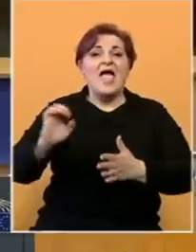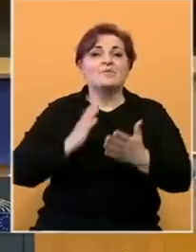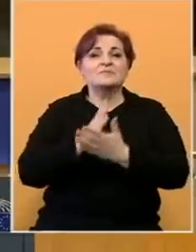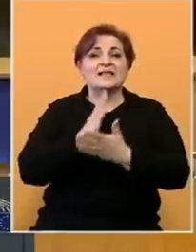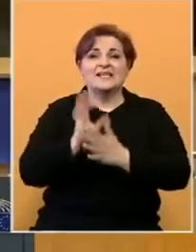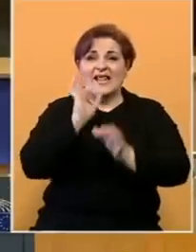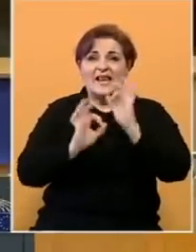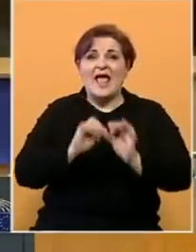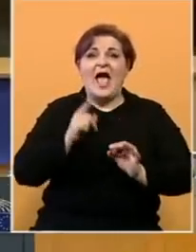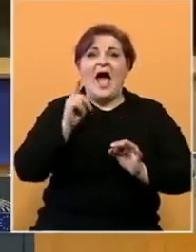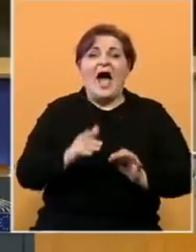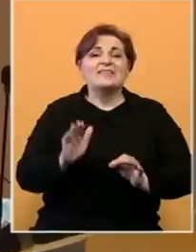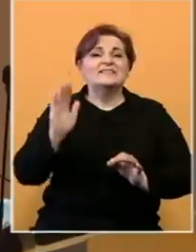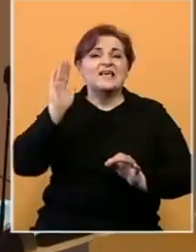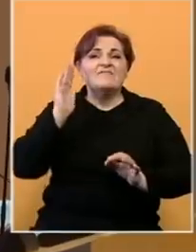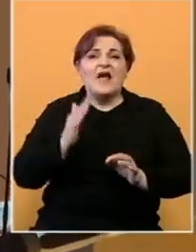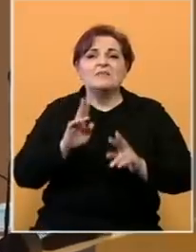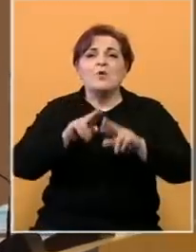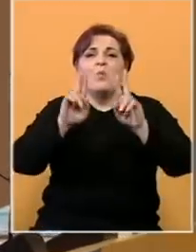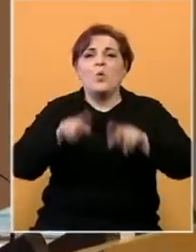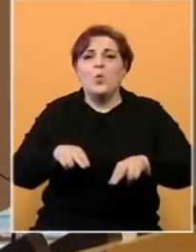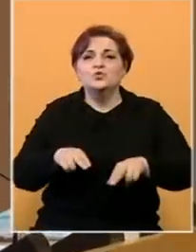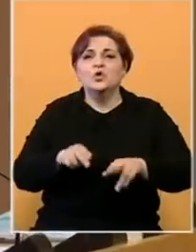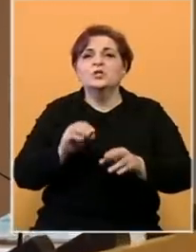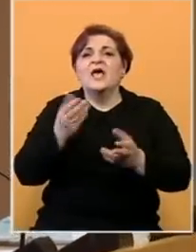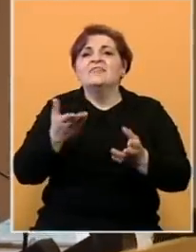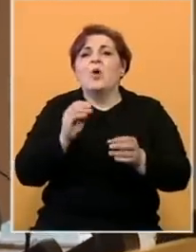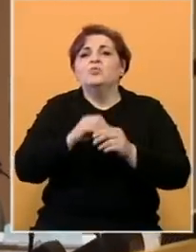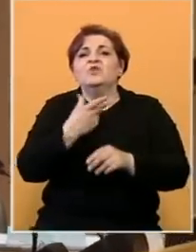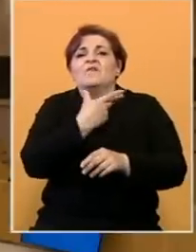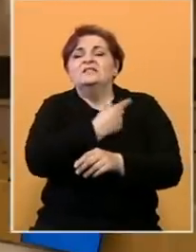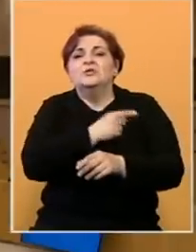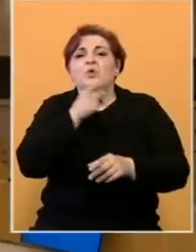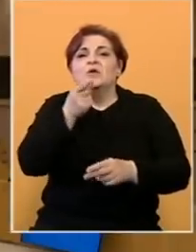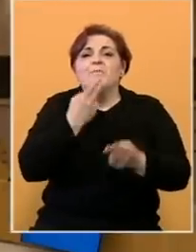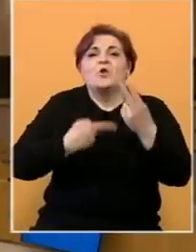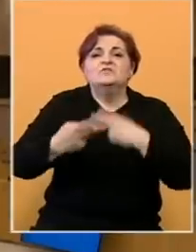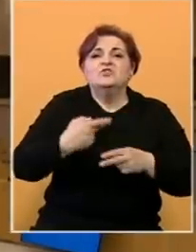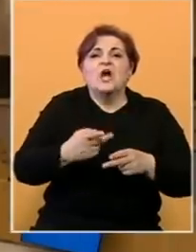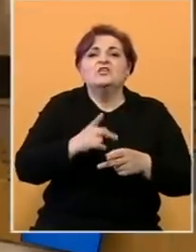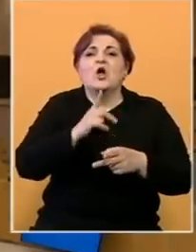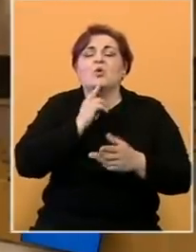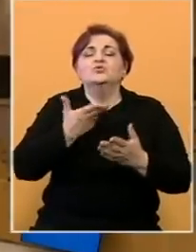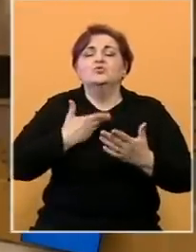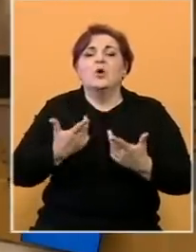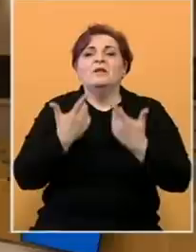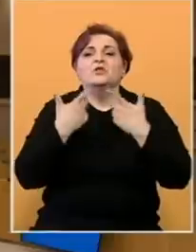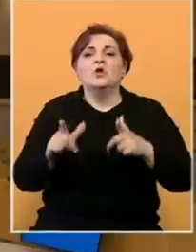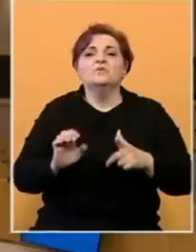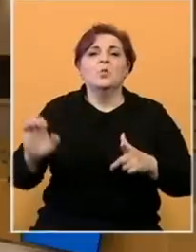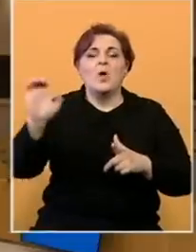lijekove, a da se vladama ostavi mogućnost da uključe vakcine onih proizvođača koji nisu dobili dozvolu u Evropskoj